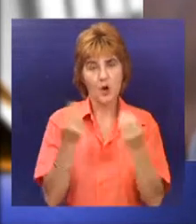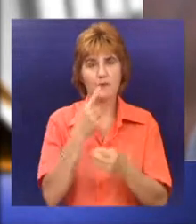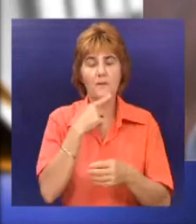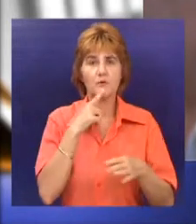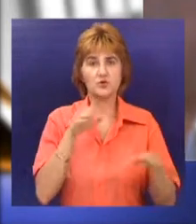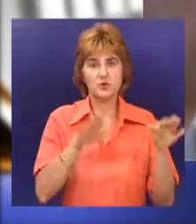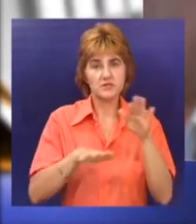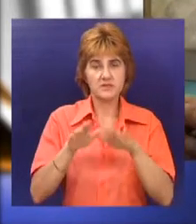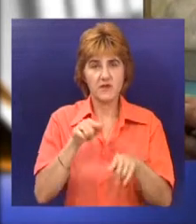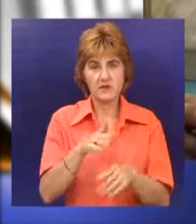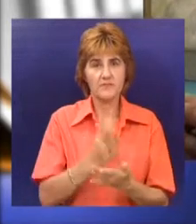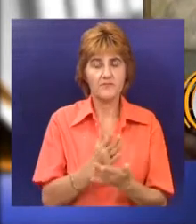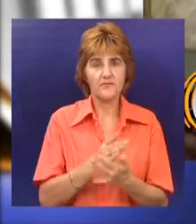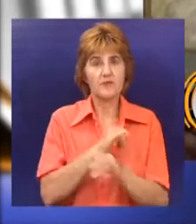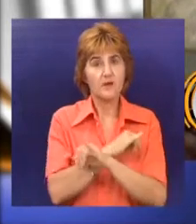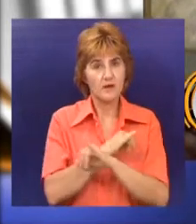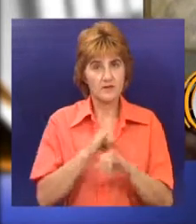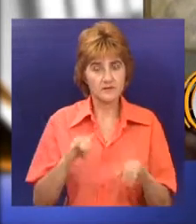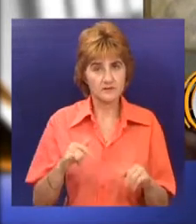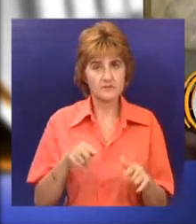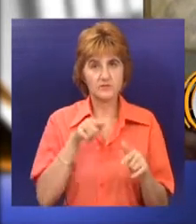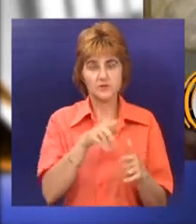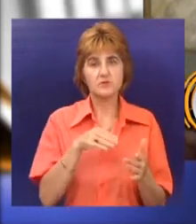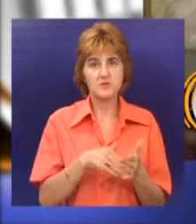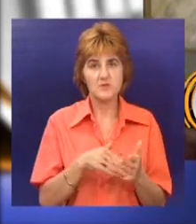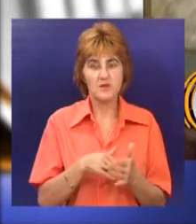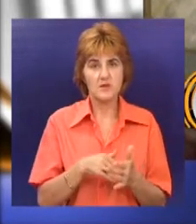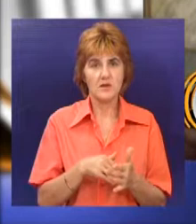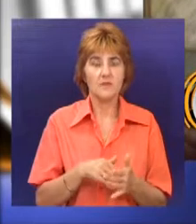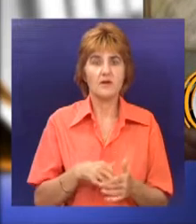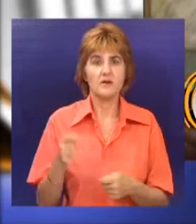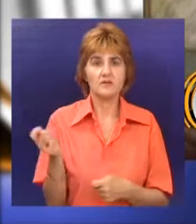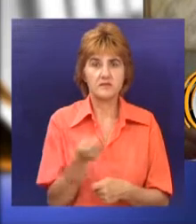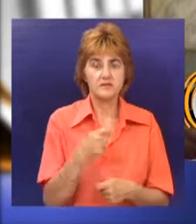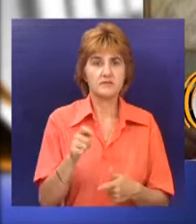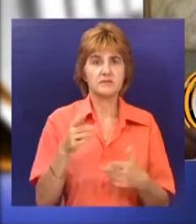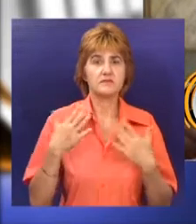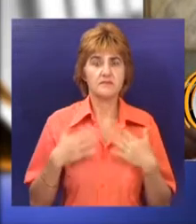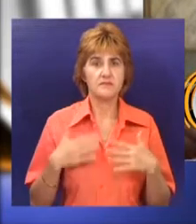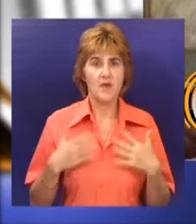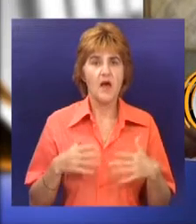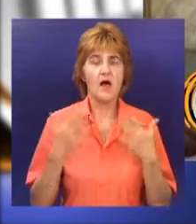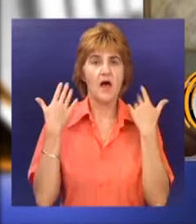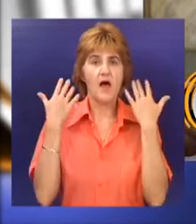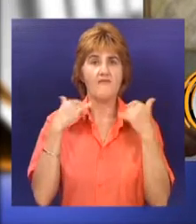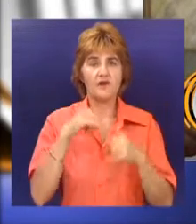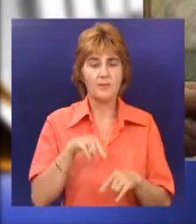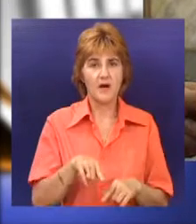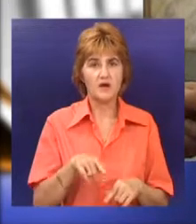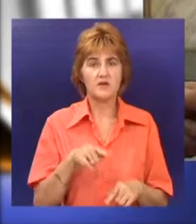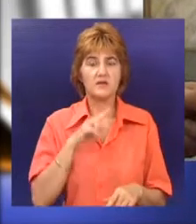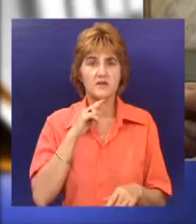štranda. Na ovom potezu su predviđeni sadržaji wellness centra, spa centra i akvaparka, a po